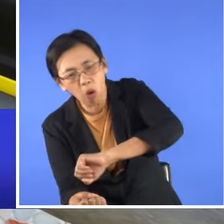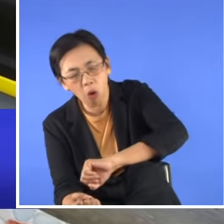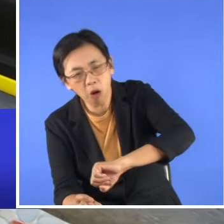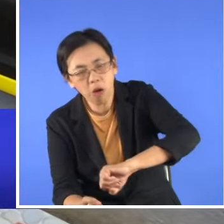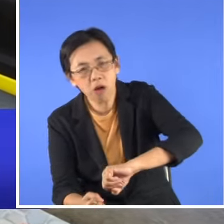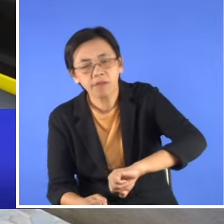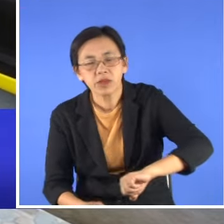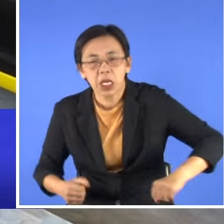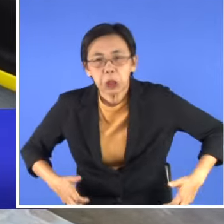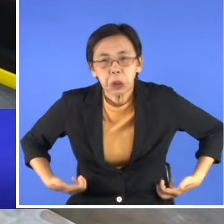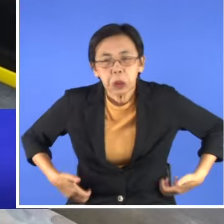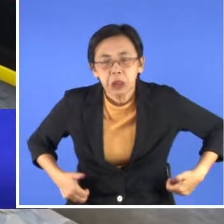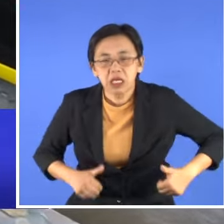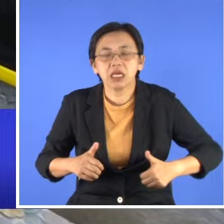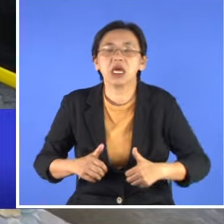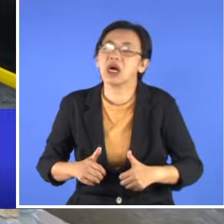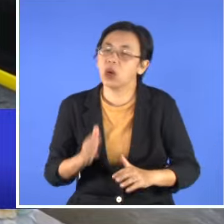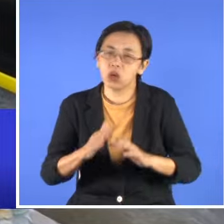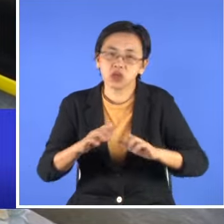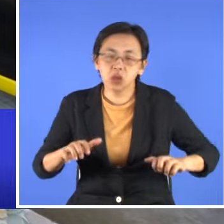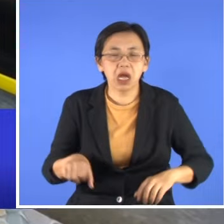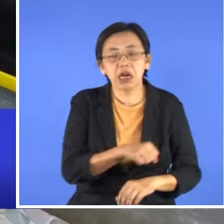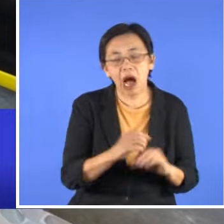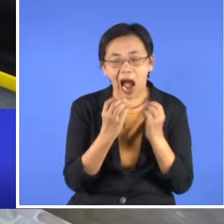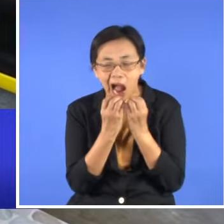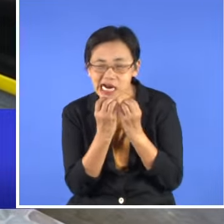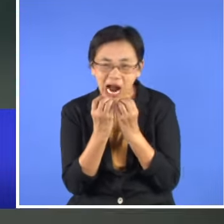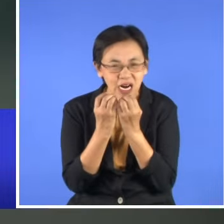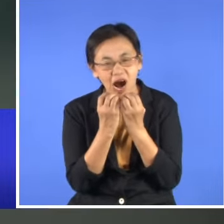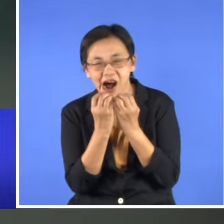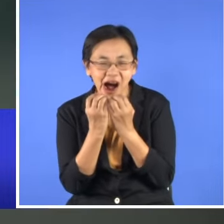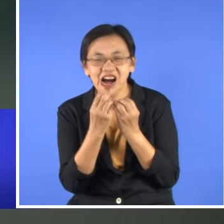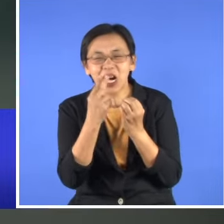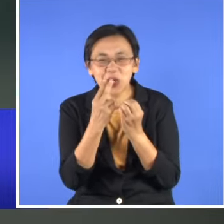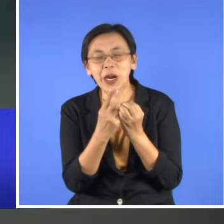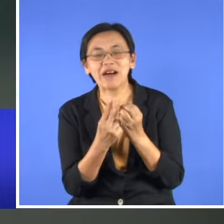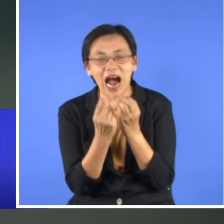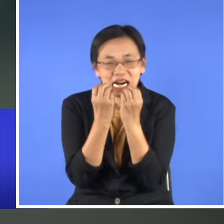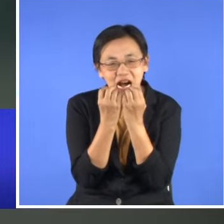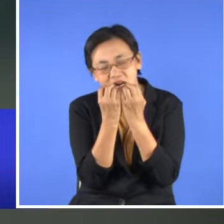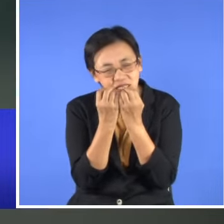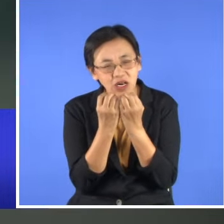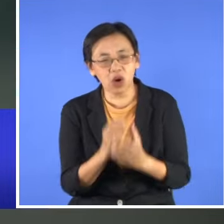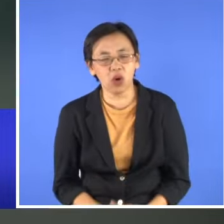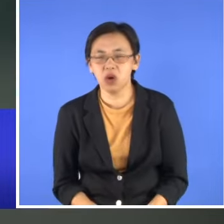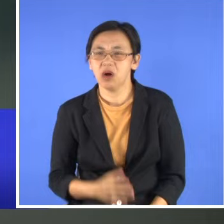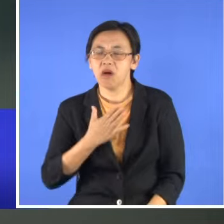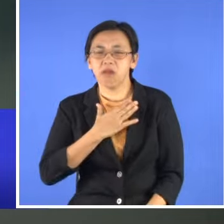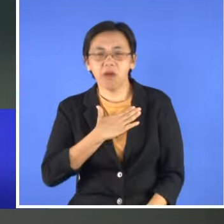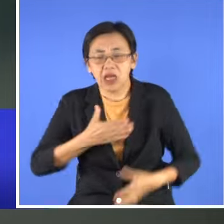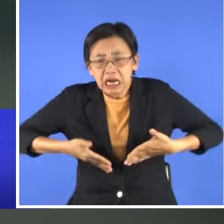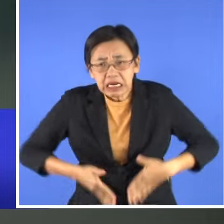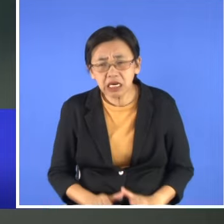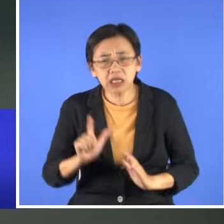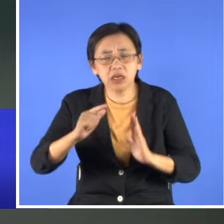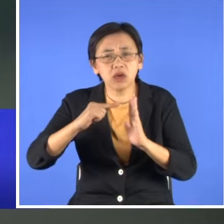แย่งเอาทุเรียนในถุงไปได้สำเร็จมันยังนั่งกินนะนั่งกินแบบเยาะเย้ยข้างๆรถมอเตอร์ไซค์ผมเนี่ยผมเนี่ยเป็นคนลพบุรีแท้ๆ